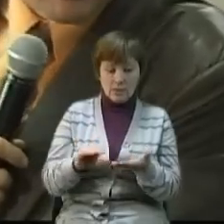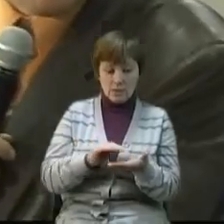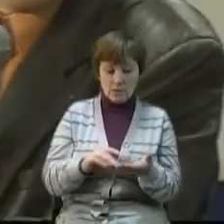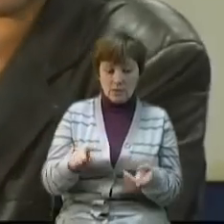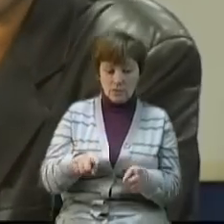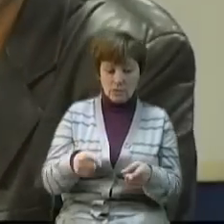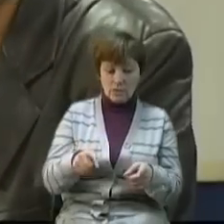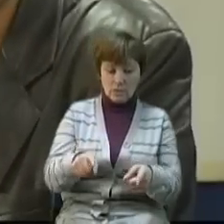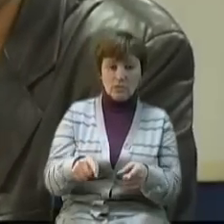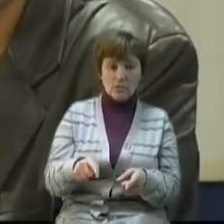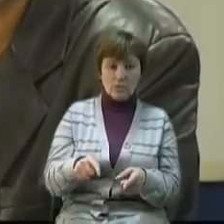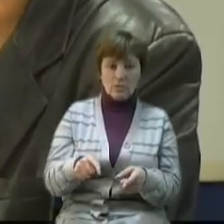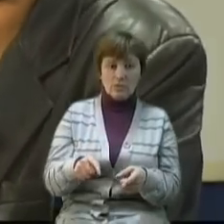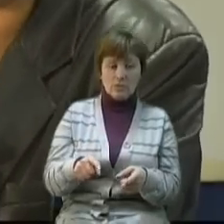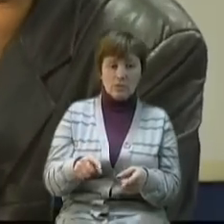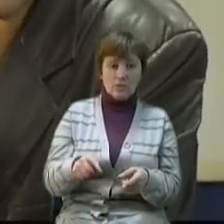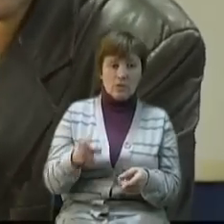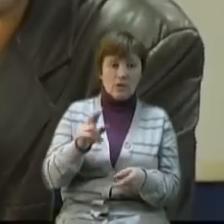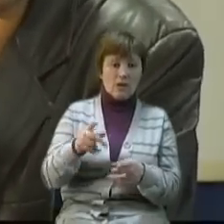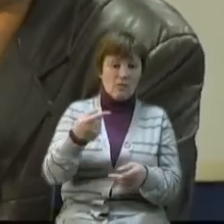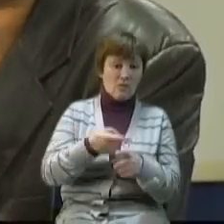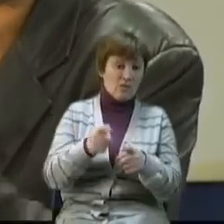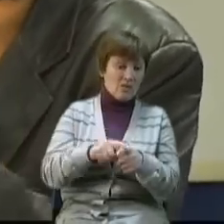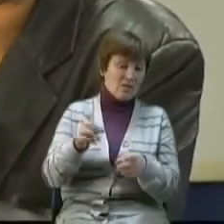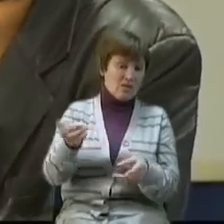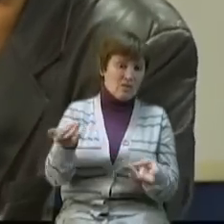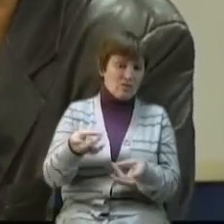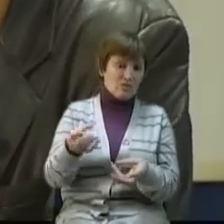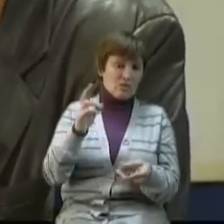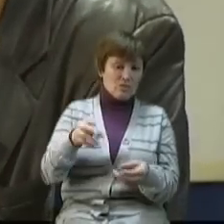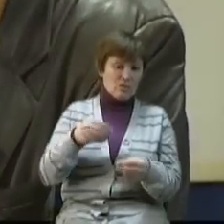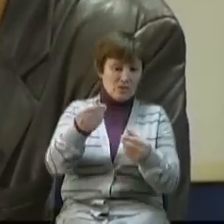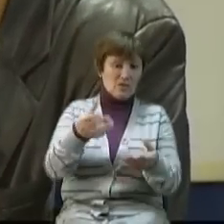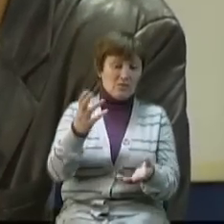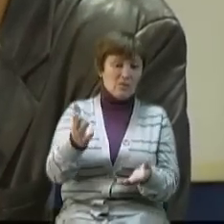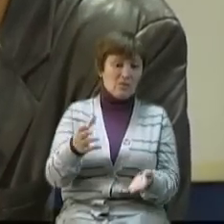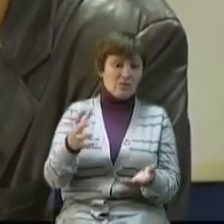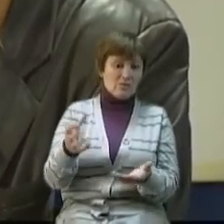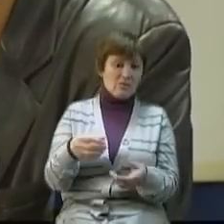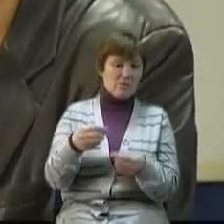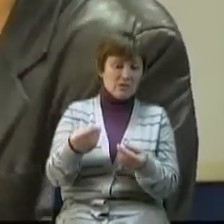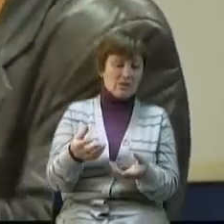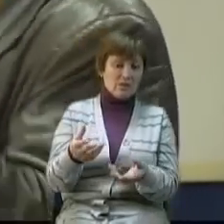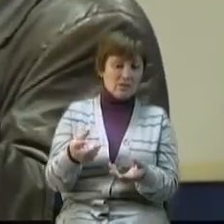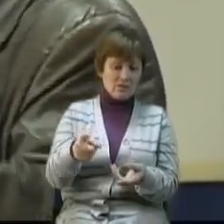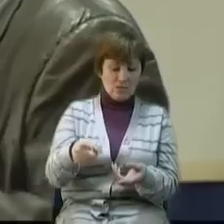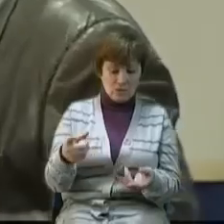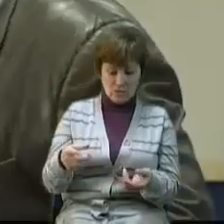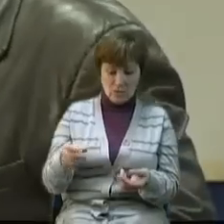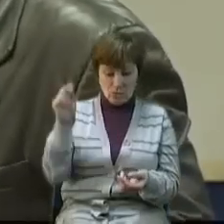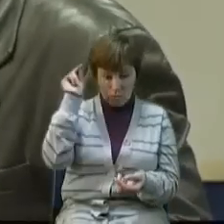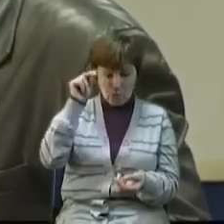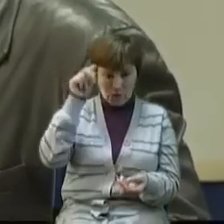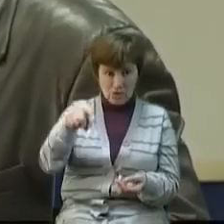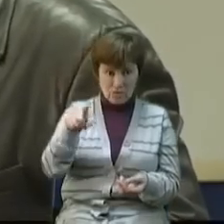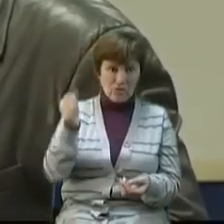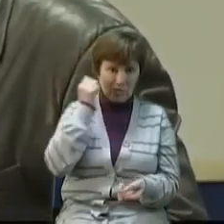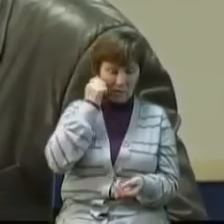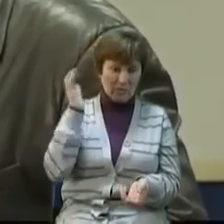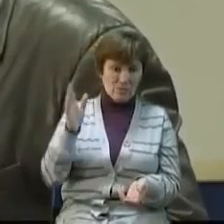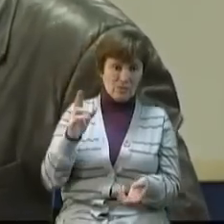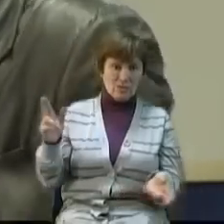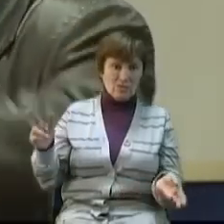вообще? Ты кому это надо? Ты кому это, кто за это деньги будет платить? Ты что здесь, учить в Москву кого-то